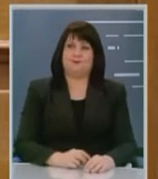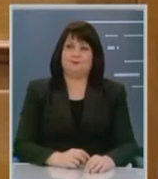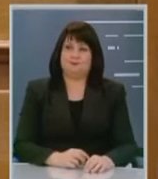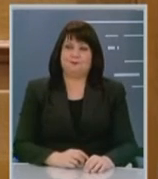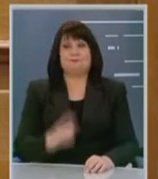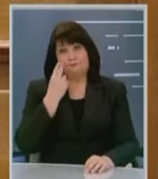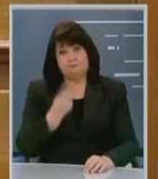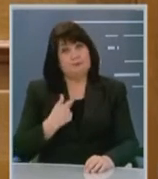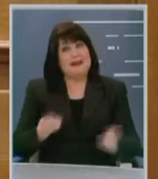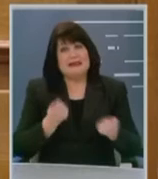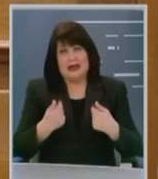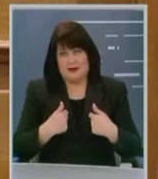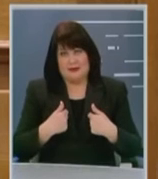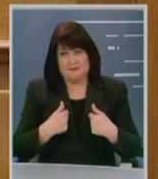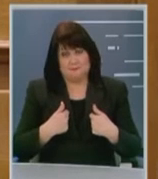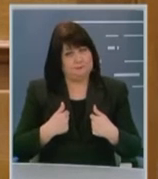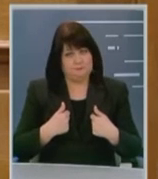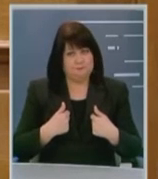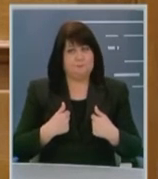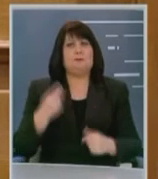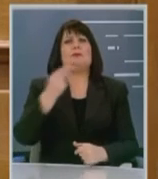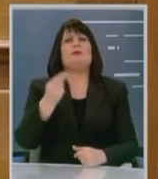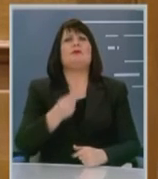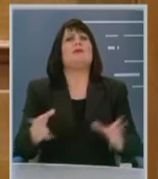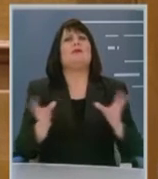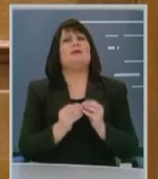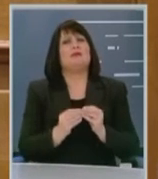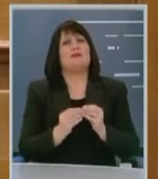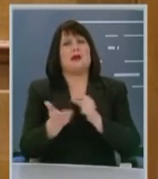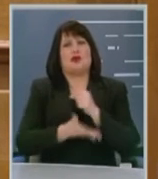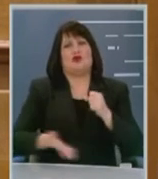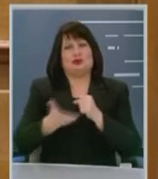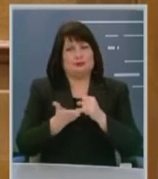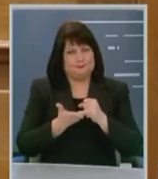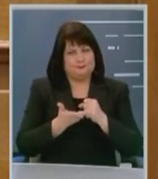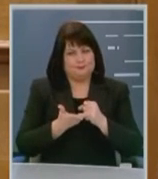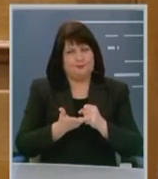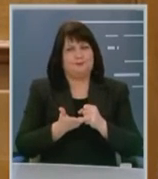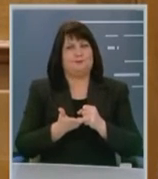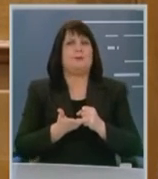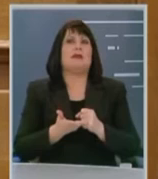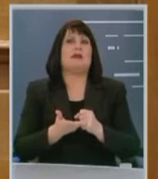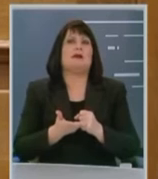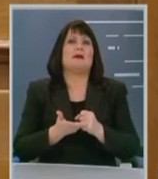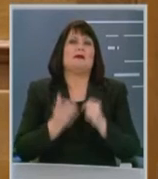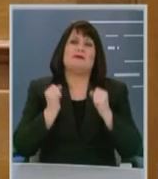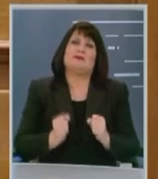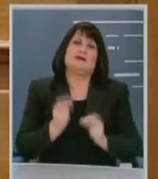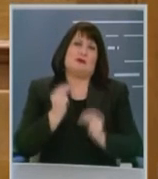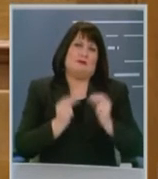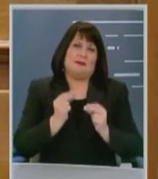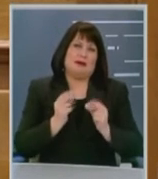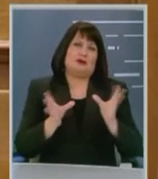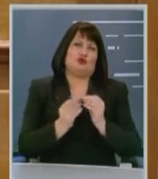τι κάναμε εμείς για τα θέματα, τα ζητήματα που αναδεικνύονται ως βασικά προβλήματα του αγροτικού